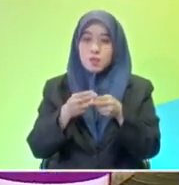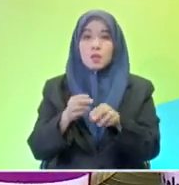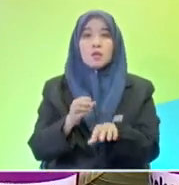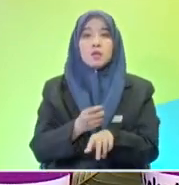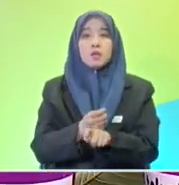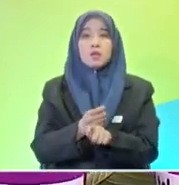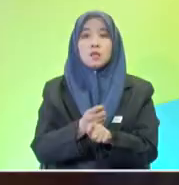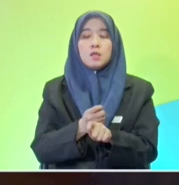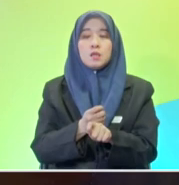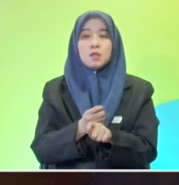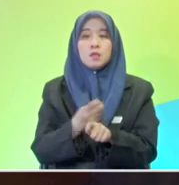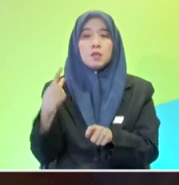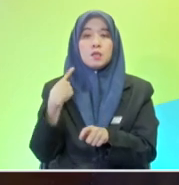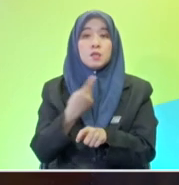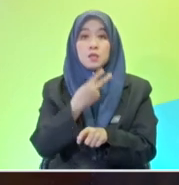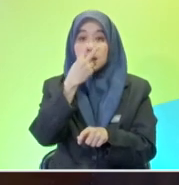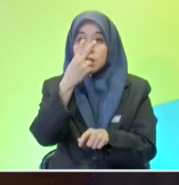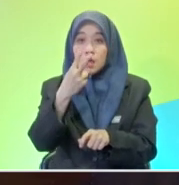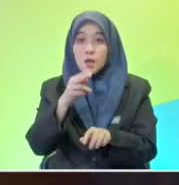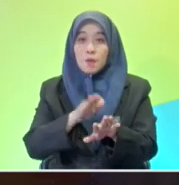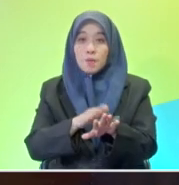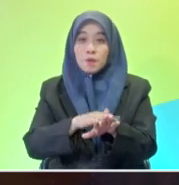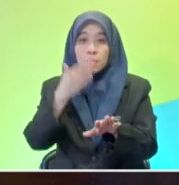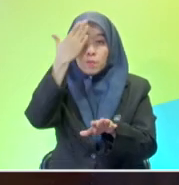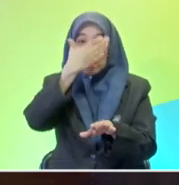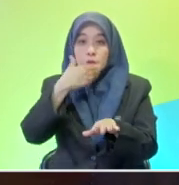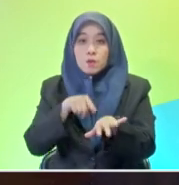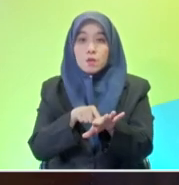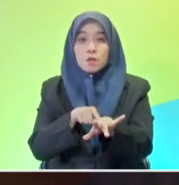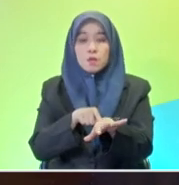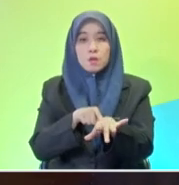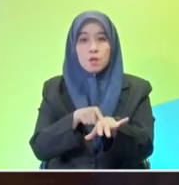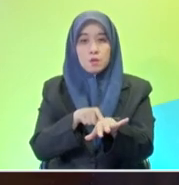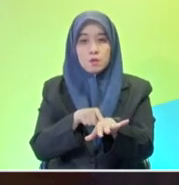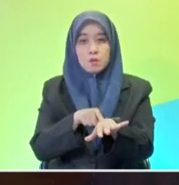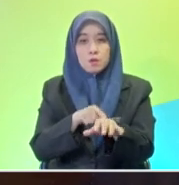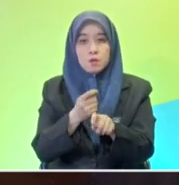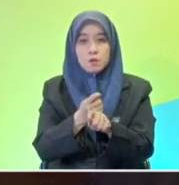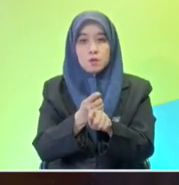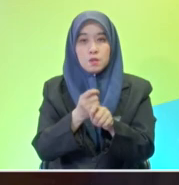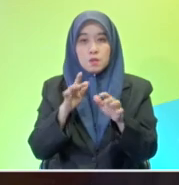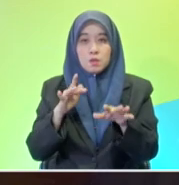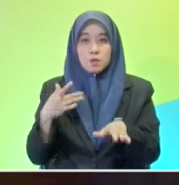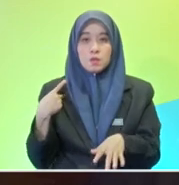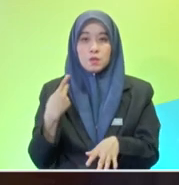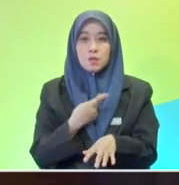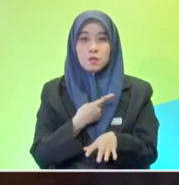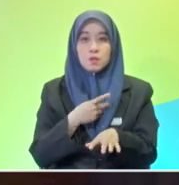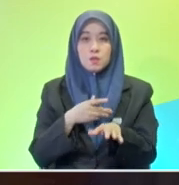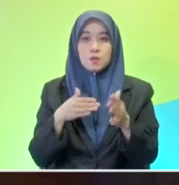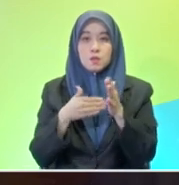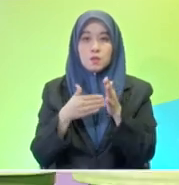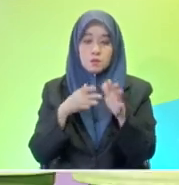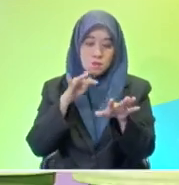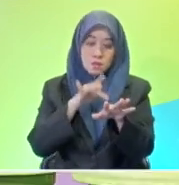ni kita lihat pada permukaan daun dia Abang Kris tekstur ni kita kena sentuh dulu Oh kena kena sentuh eh